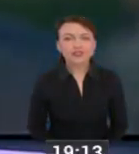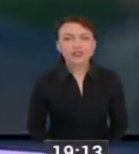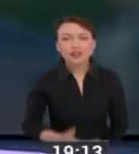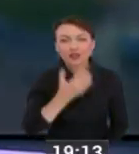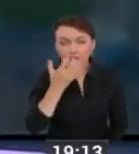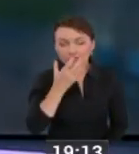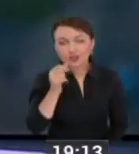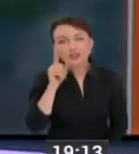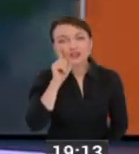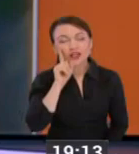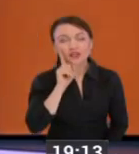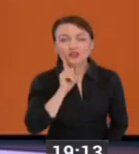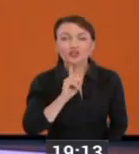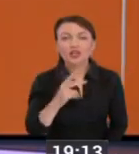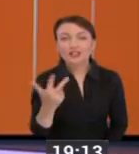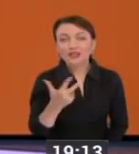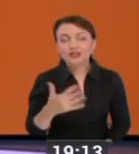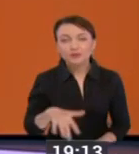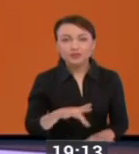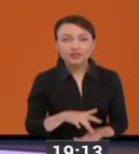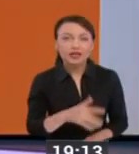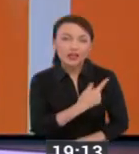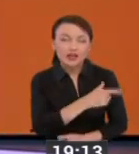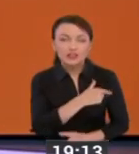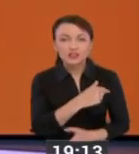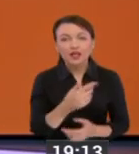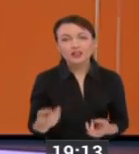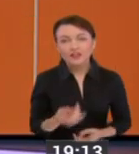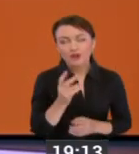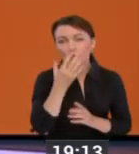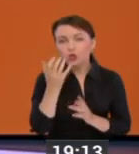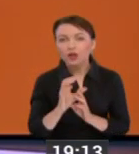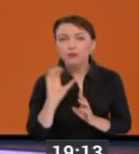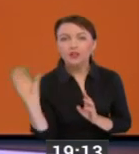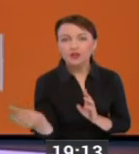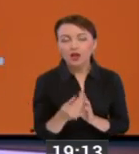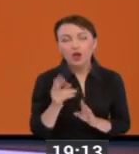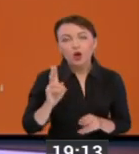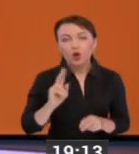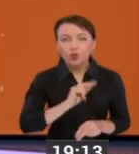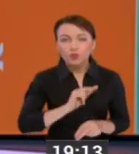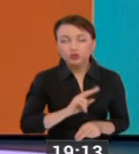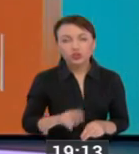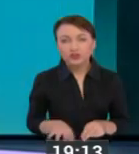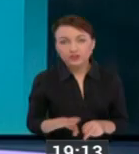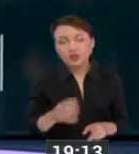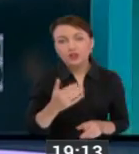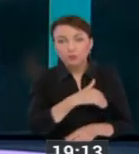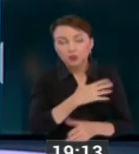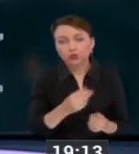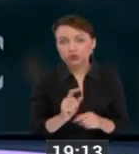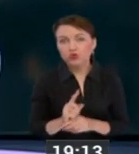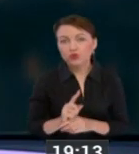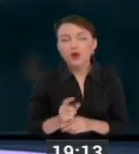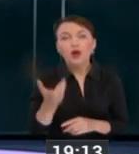Тепліше та затишніше. У третій міській лікарні триває утеплення, і хоч роботи ще не завершили, температура у приміщенні вже нормалізувалась.